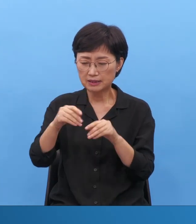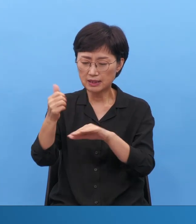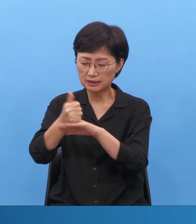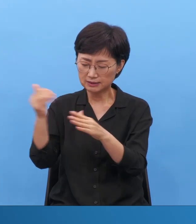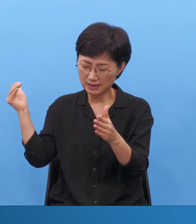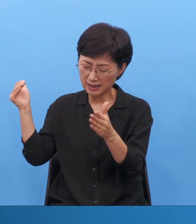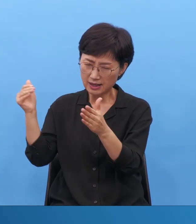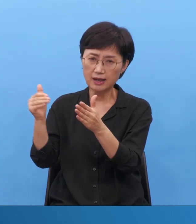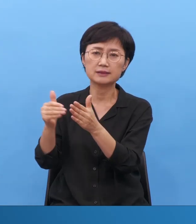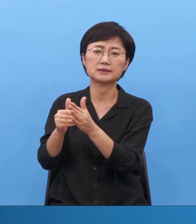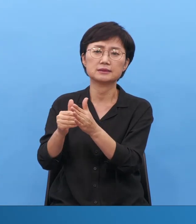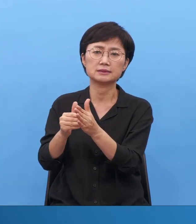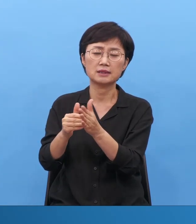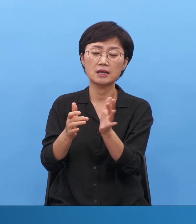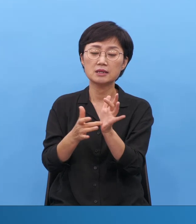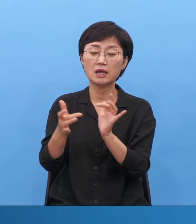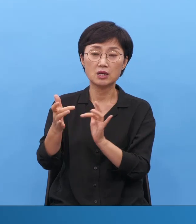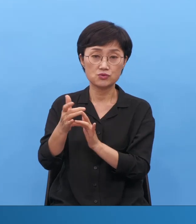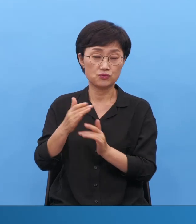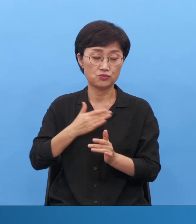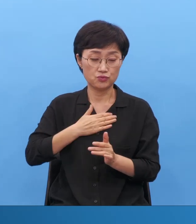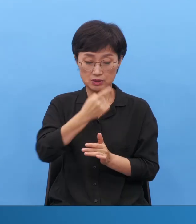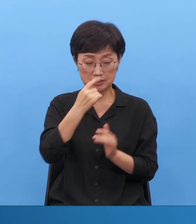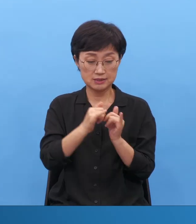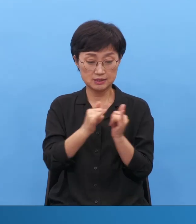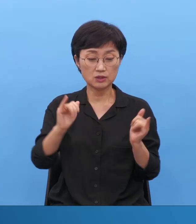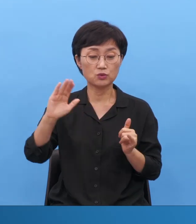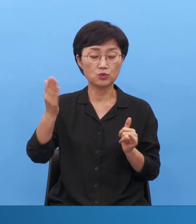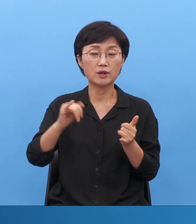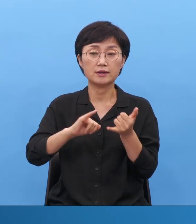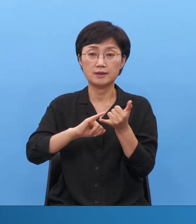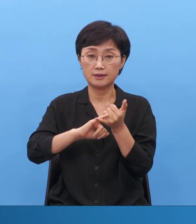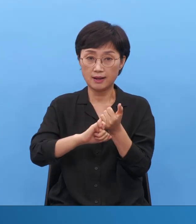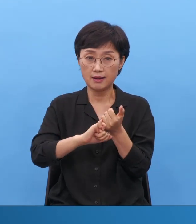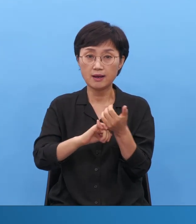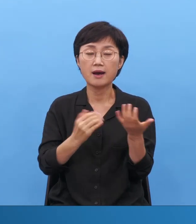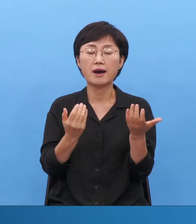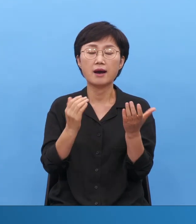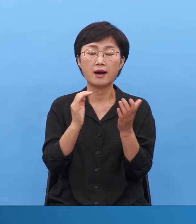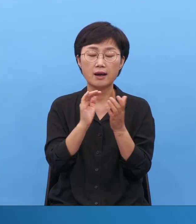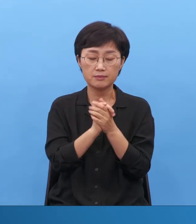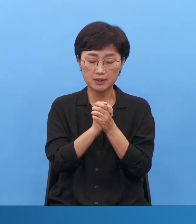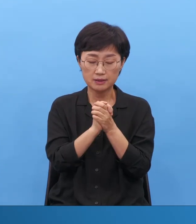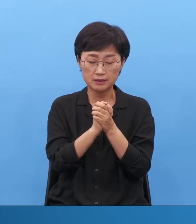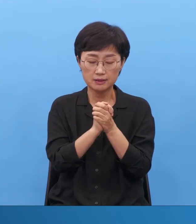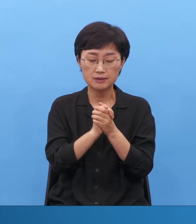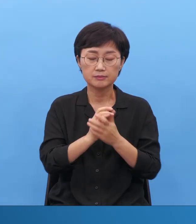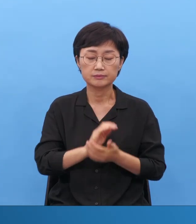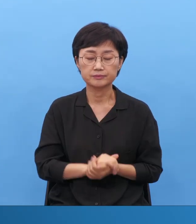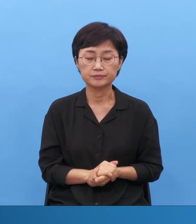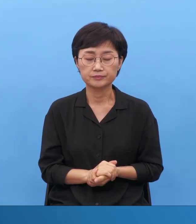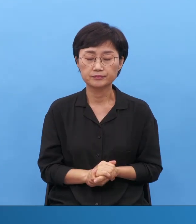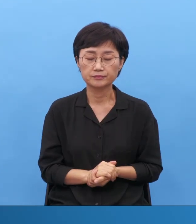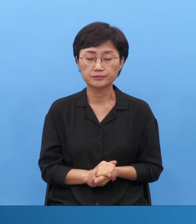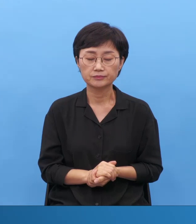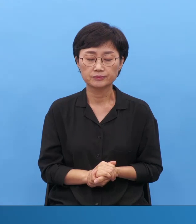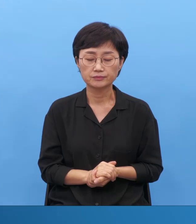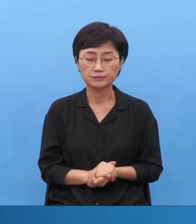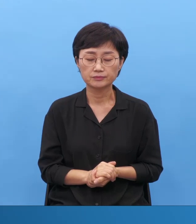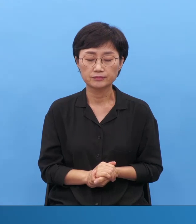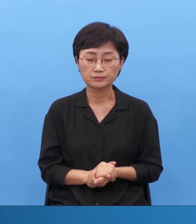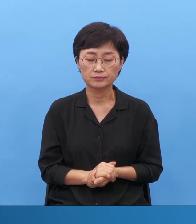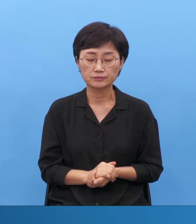하시니라. But you will receive power when the Holy Spirit comes on you, and you will be my witnesses in Jerusalem, in all Judea and Samaria, and to the ends of the earth.